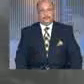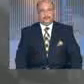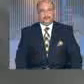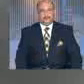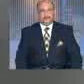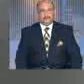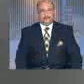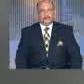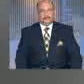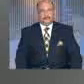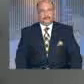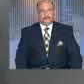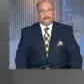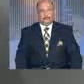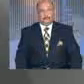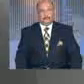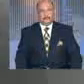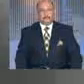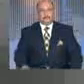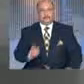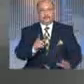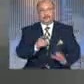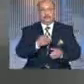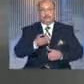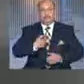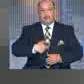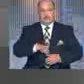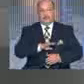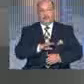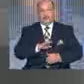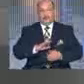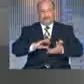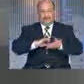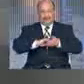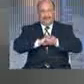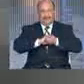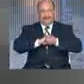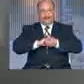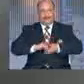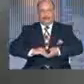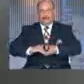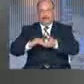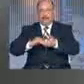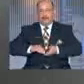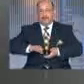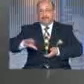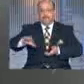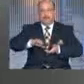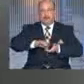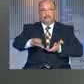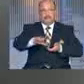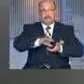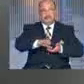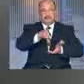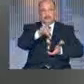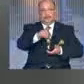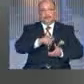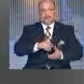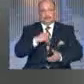اتحاد التضامن الاجتماعي والمنظمة الأمم المتحدة المائي، تأتي في إطار دعم المشاريع